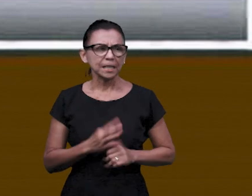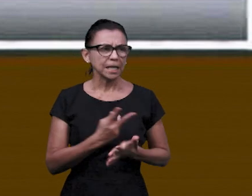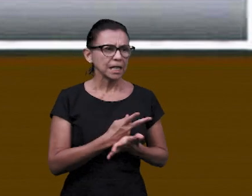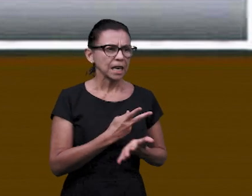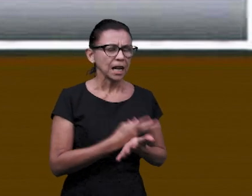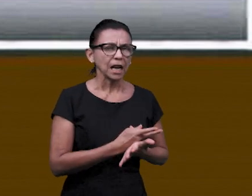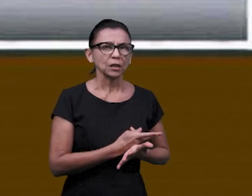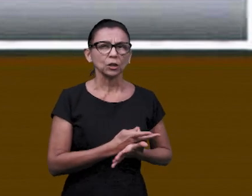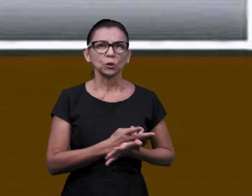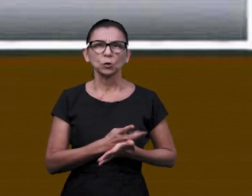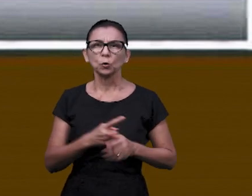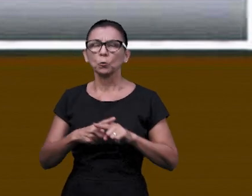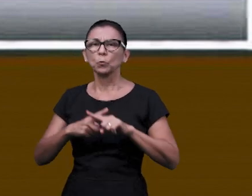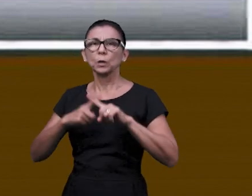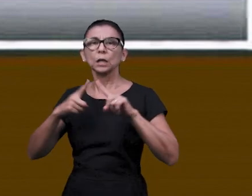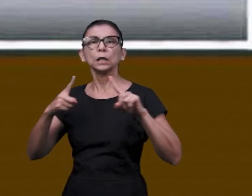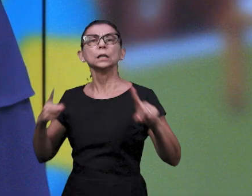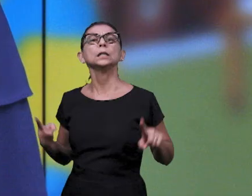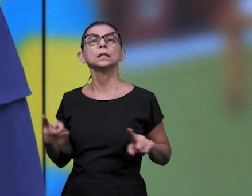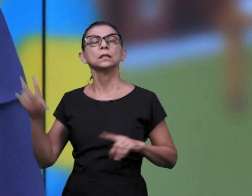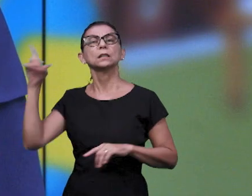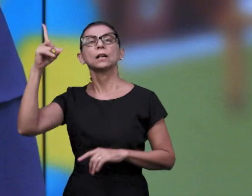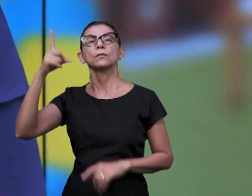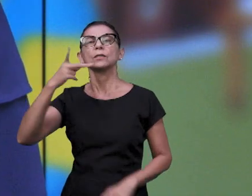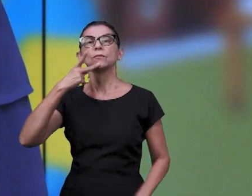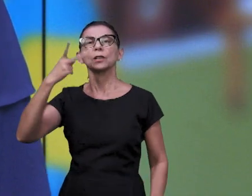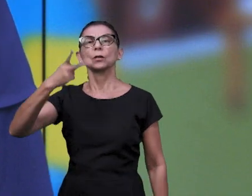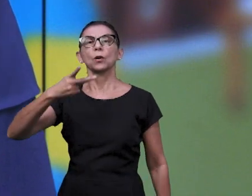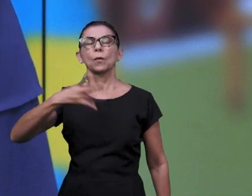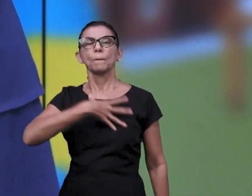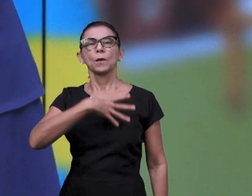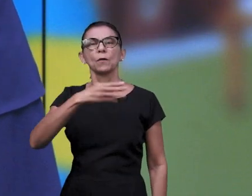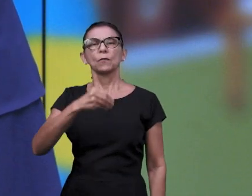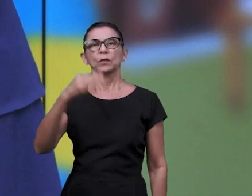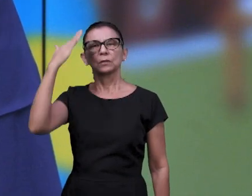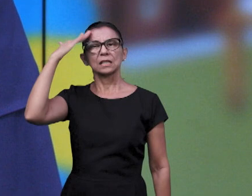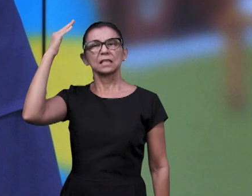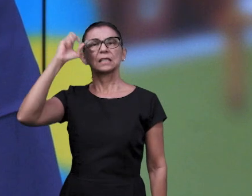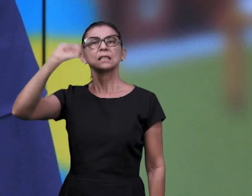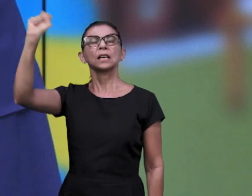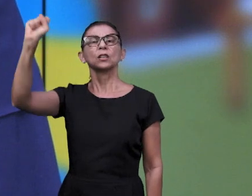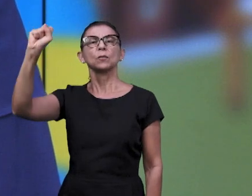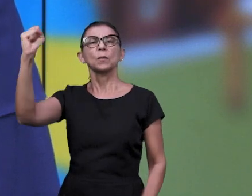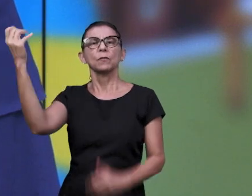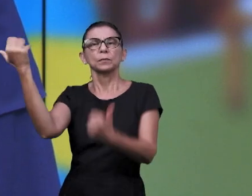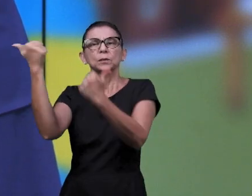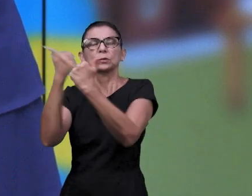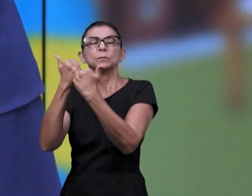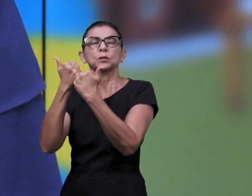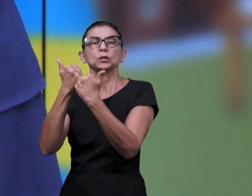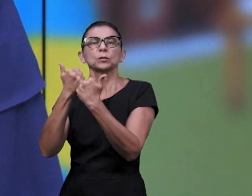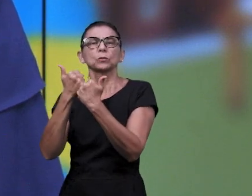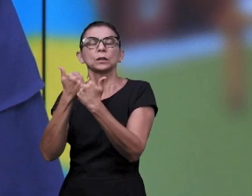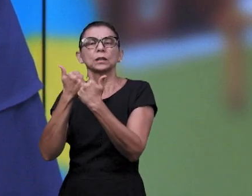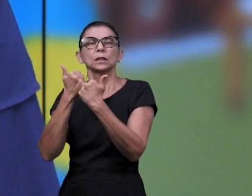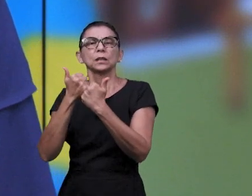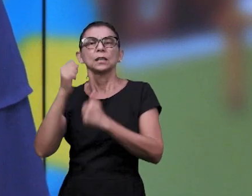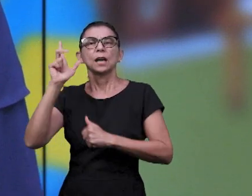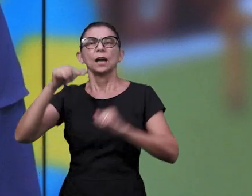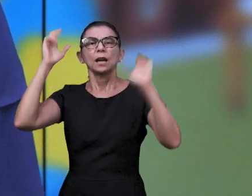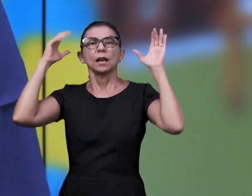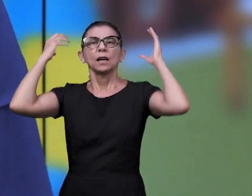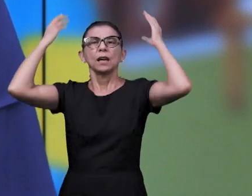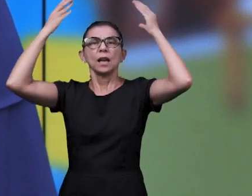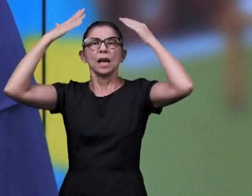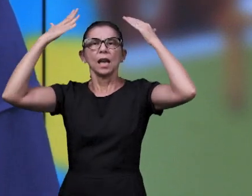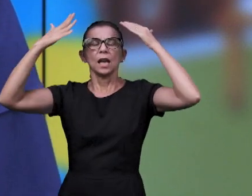devienne roi. Il a ordonné que son fils Salomon soit roi sur Israël. Il a demandé qu'on joue les trompettes et qu'on annonce